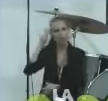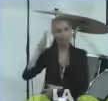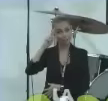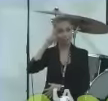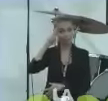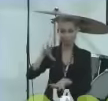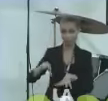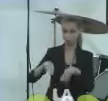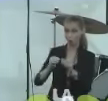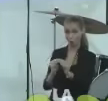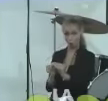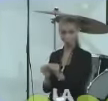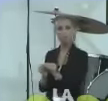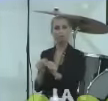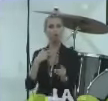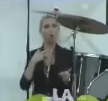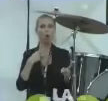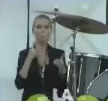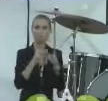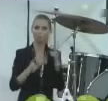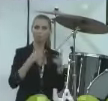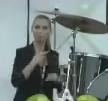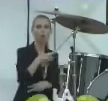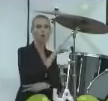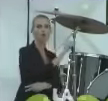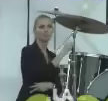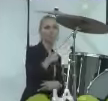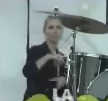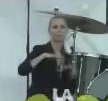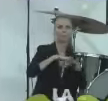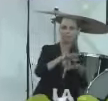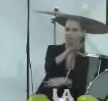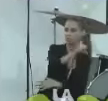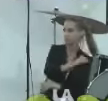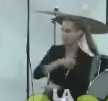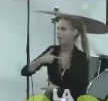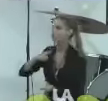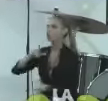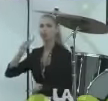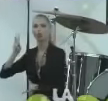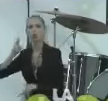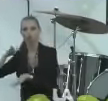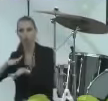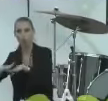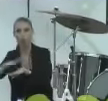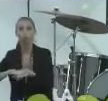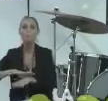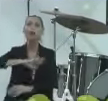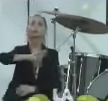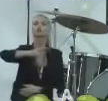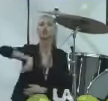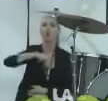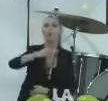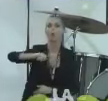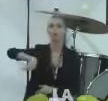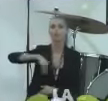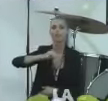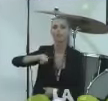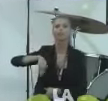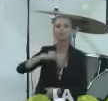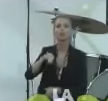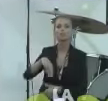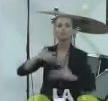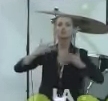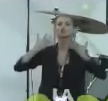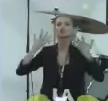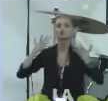Allora, io ho 32 miliardi, 20 li metto da parte, 12 li uso, ma dove? dove Poletti ha già